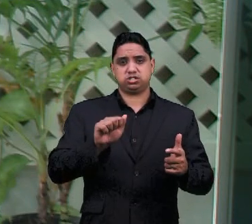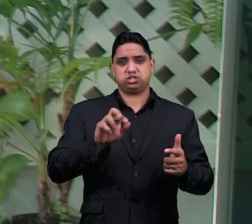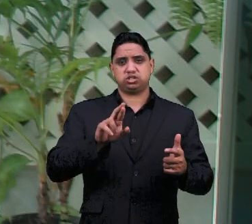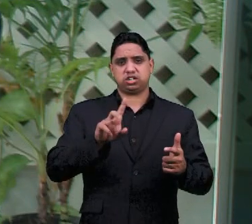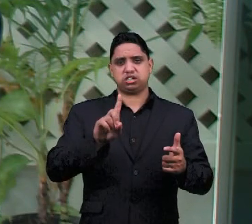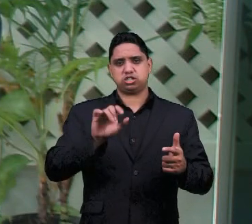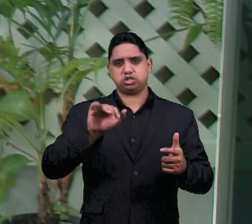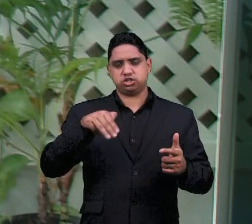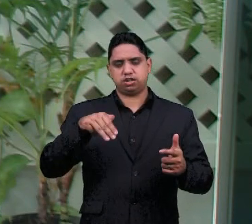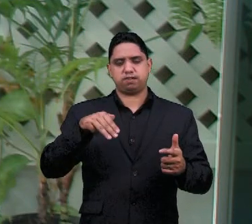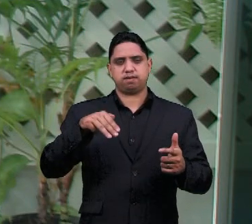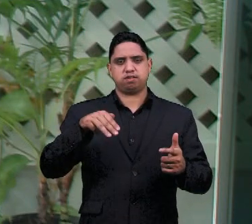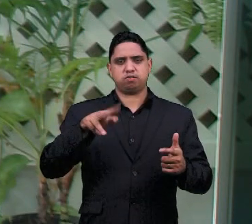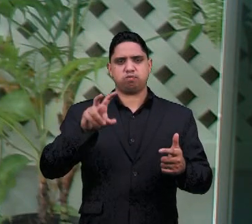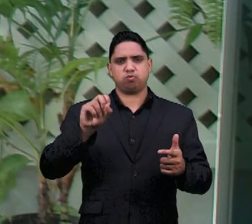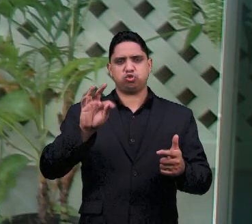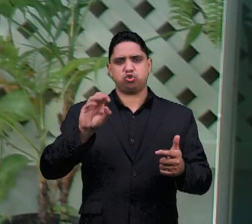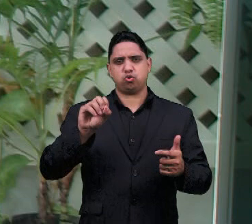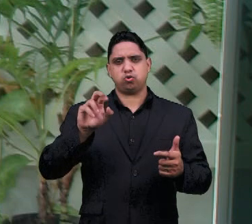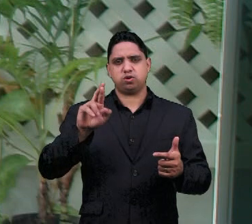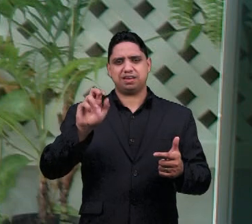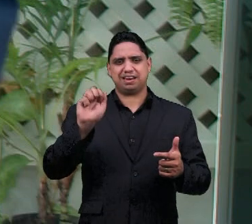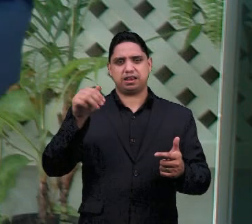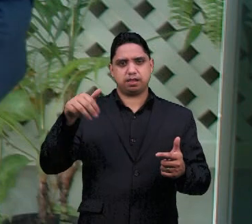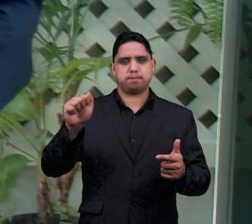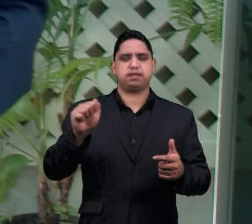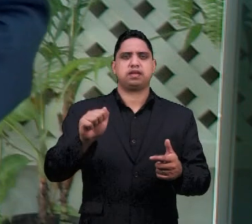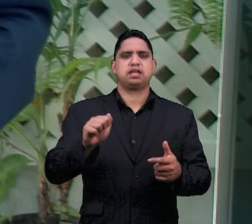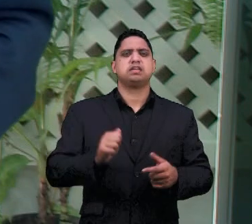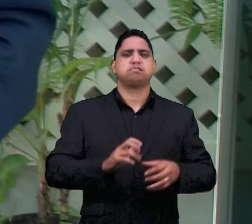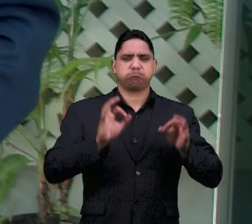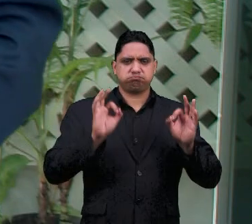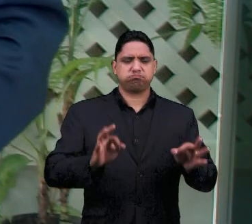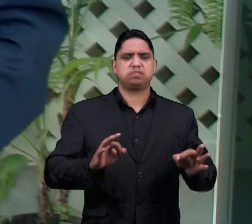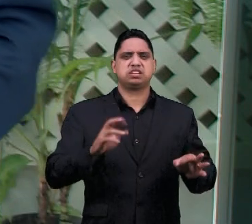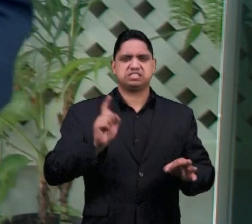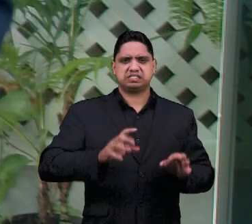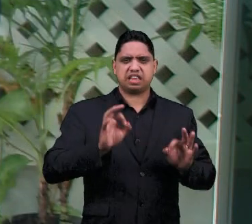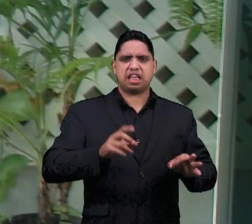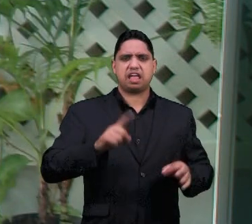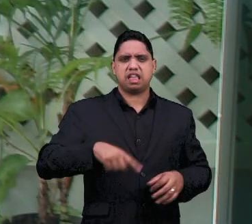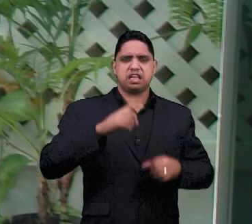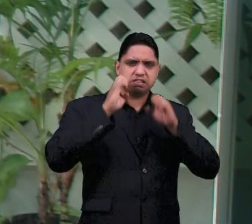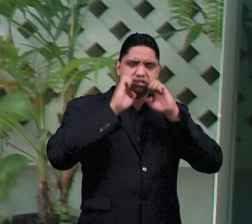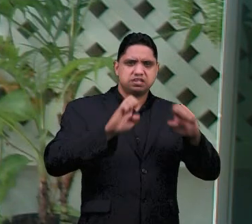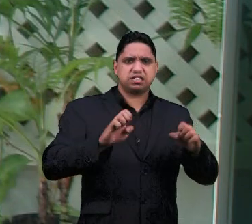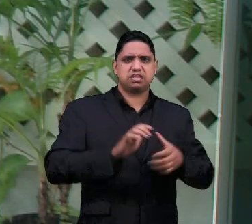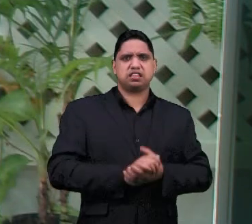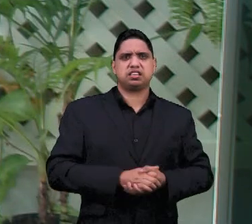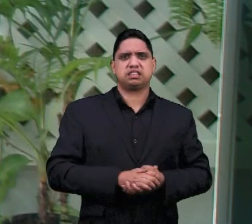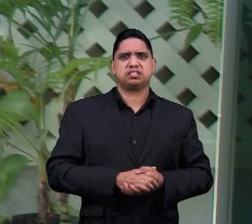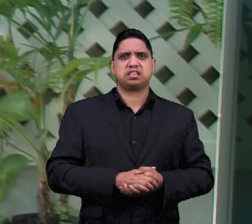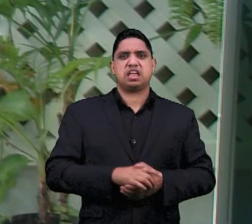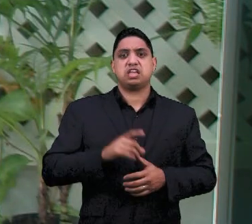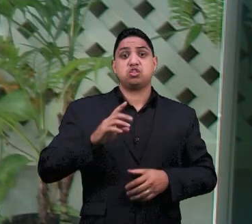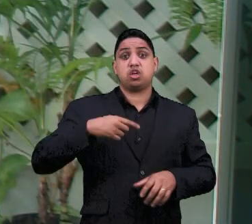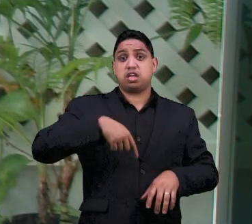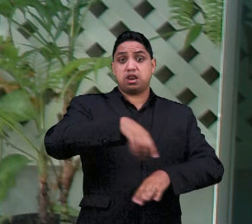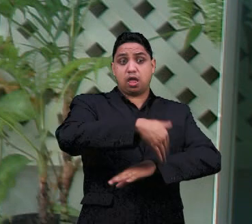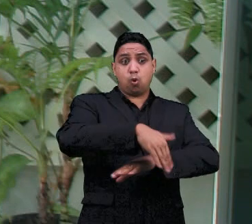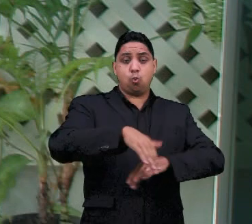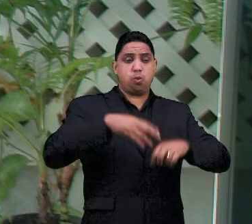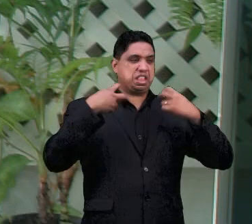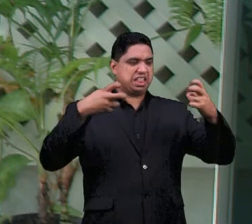Silva, il est de l'église de Jardim Botonama. C'est ça, mon